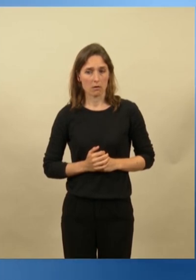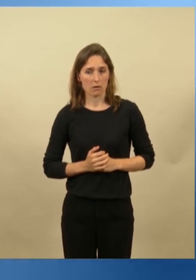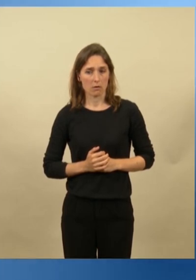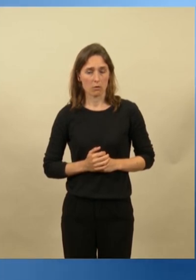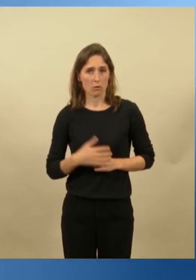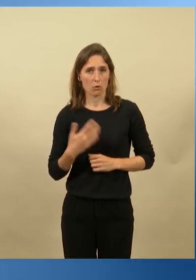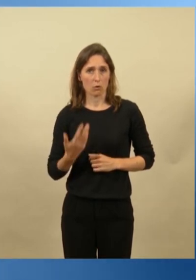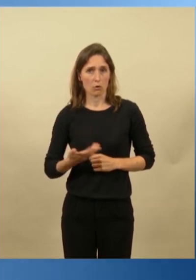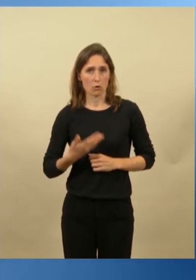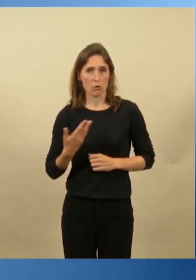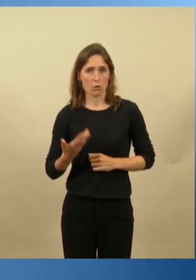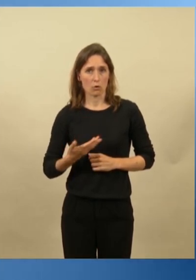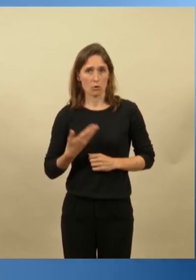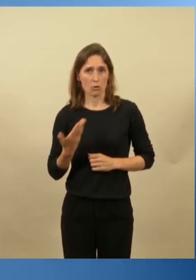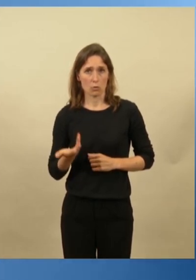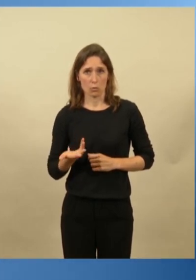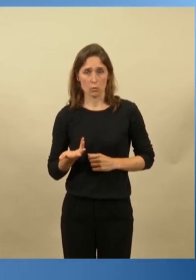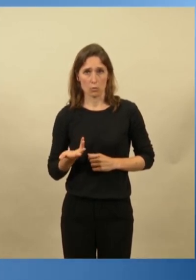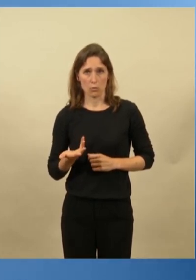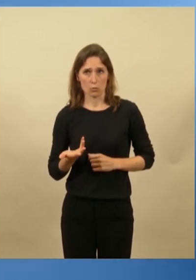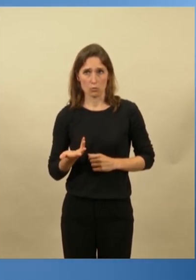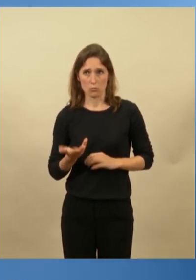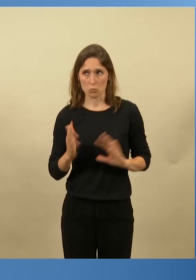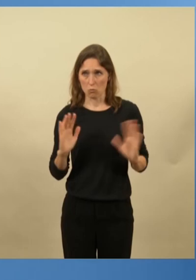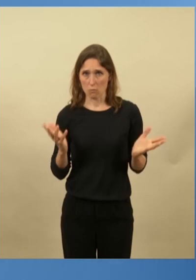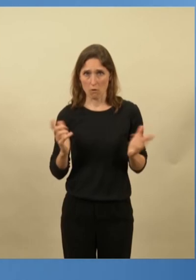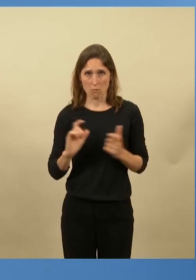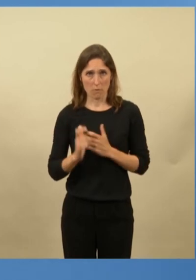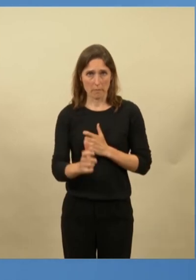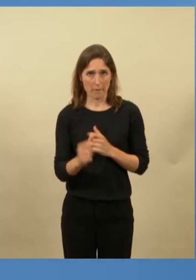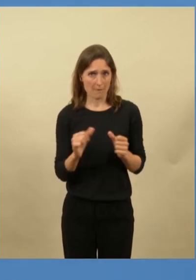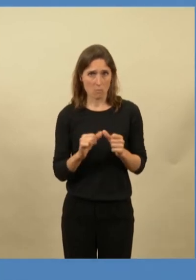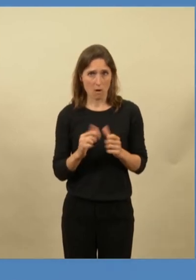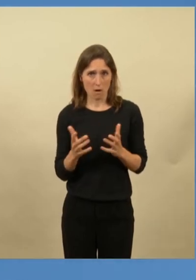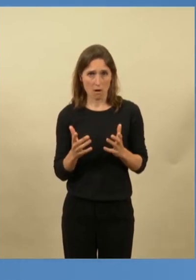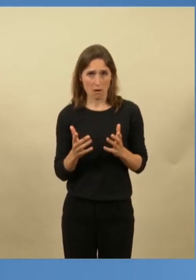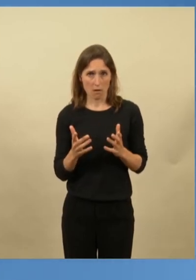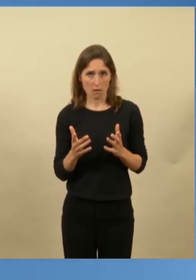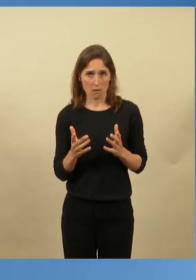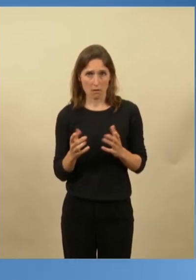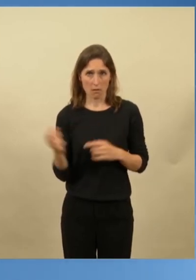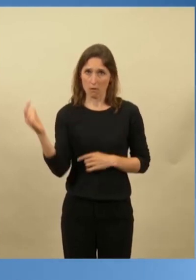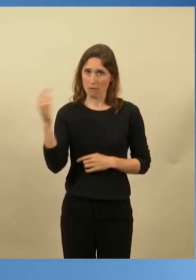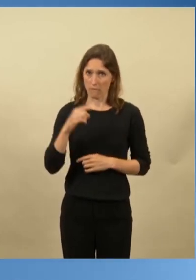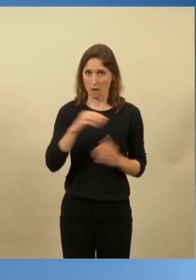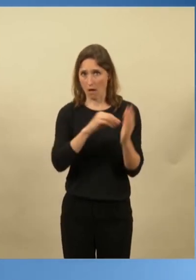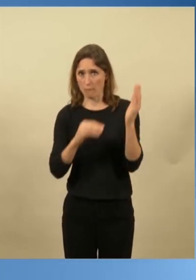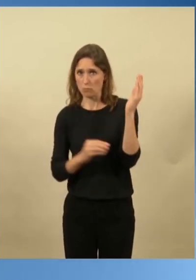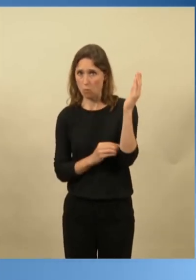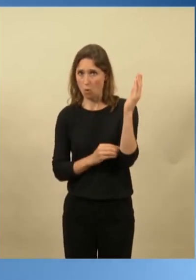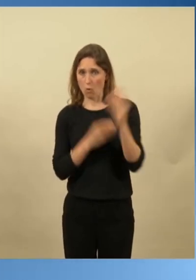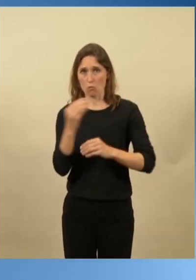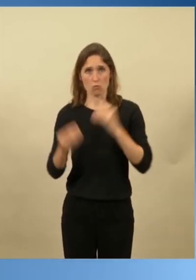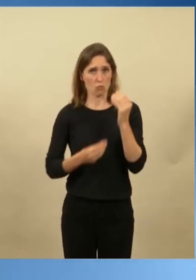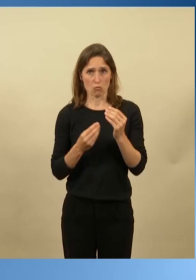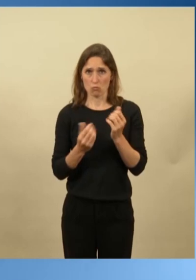donc je sais pas comment vous les procéder mais ou bien vous venez nous lire l'amendement ou bien vous lisez